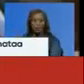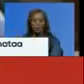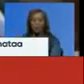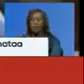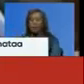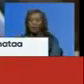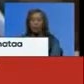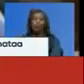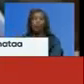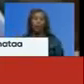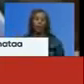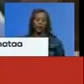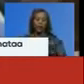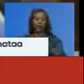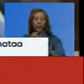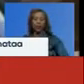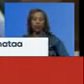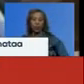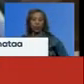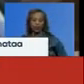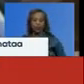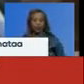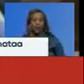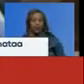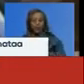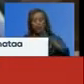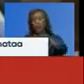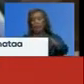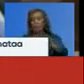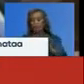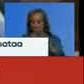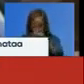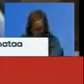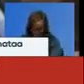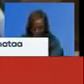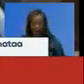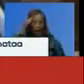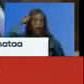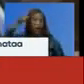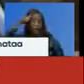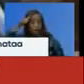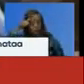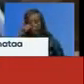ቀጥሎ ማቀርባቸው የድርጅታችን ኢህአዴግ ሊቀመንበር ክቡር ዶክተር አብይ አህመድ አሊ